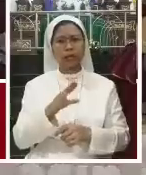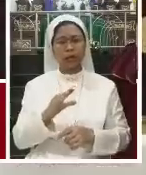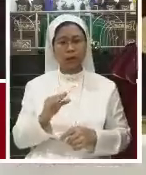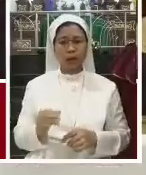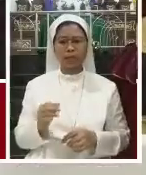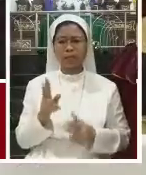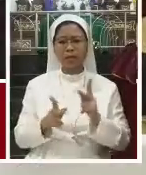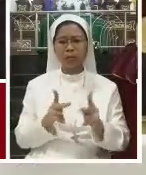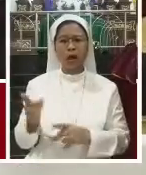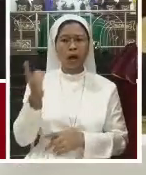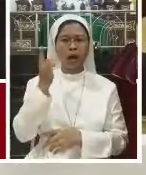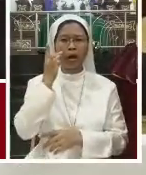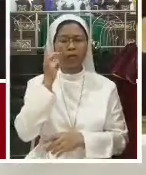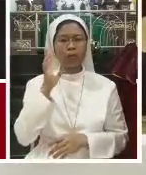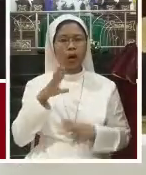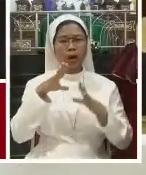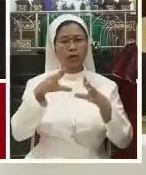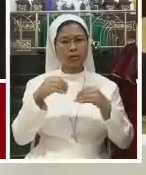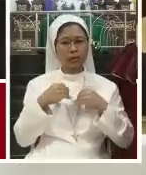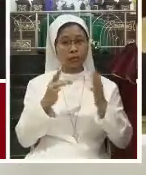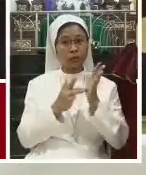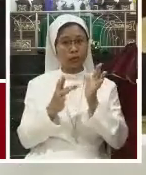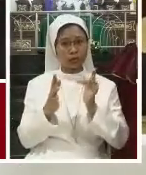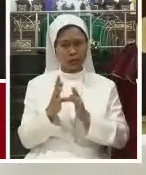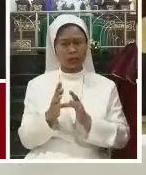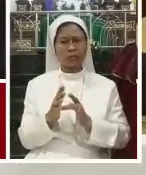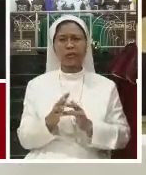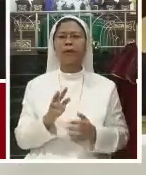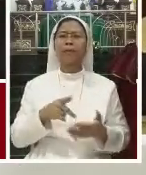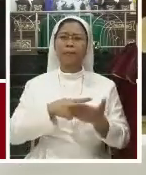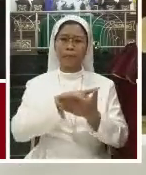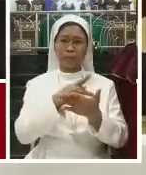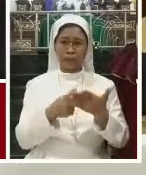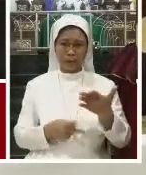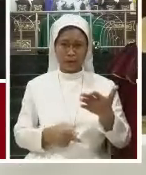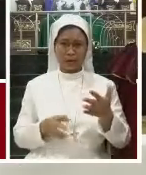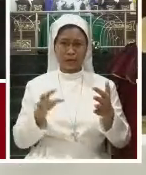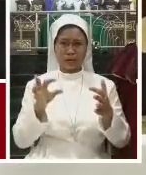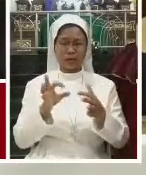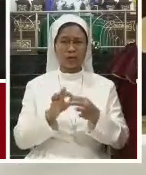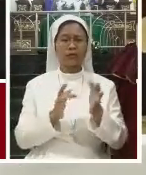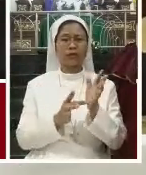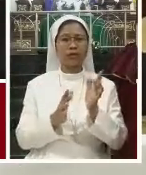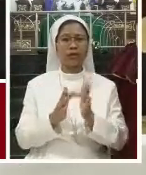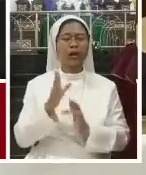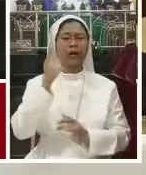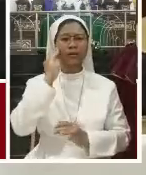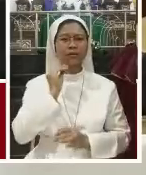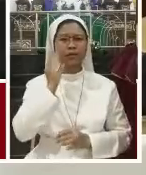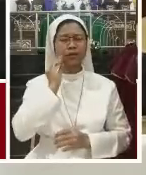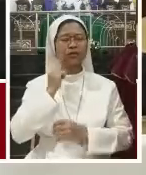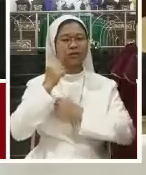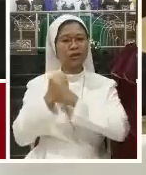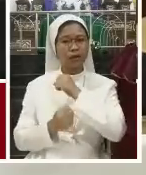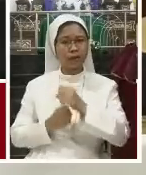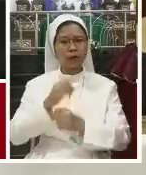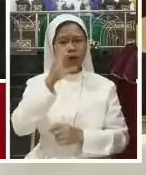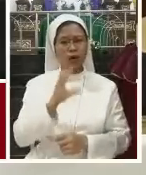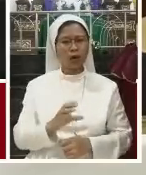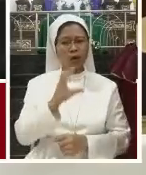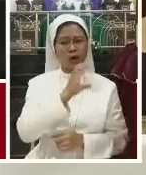refused. Ang gabos na ini parte kan krus na napapasadon niya pasiring